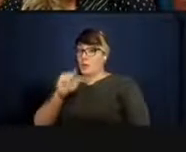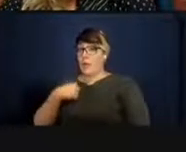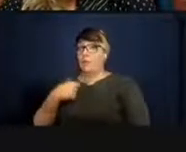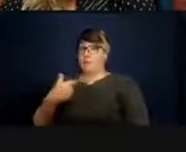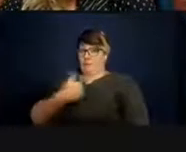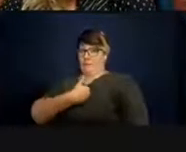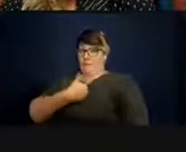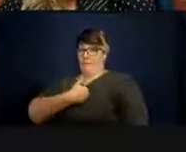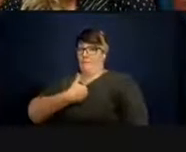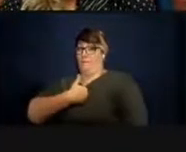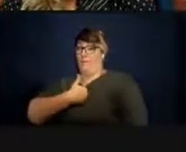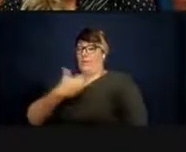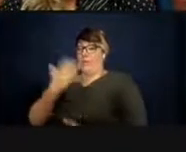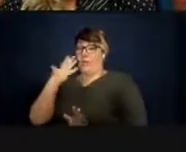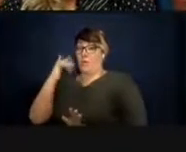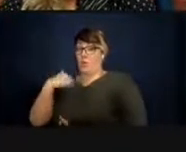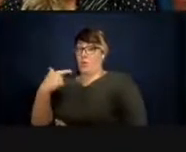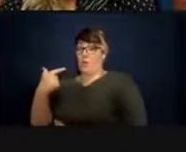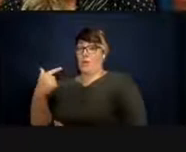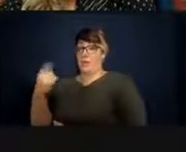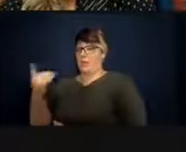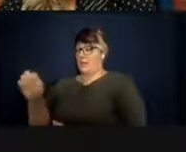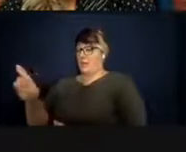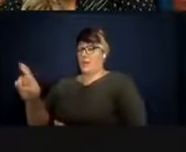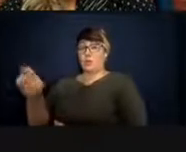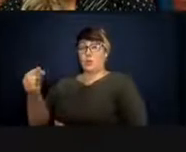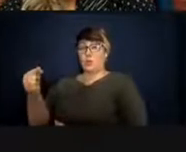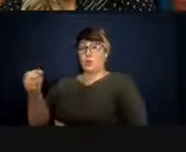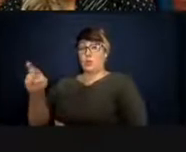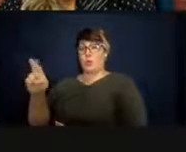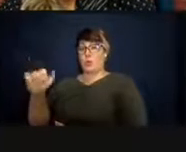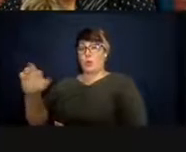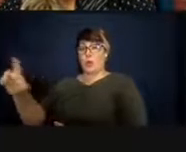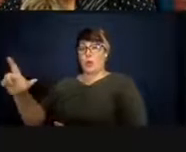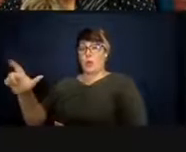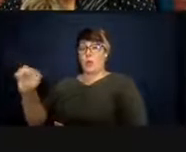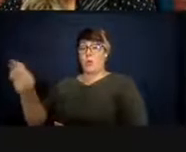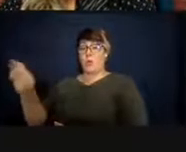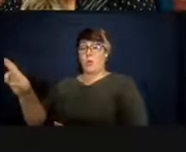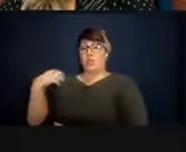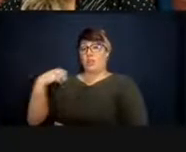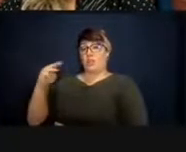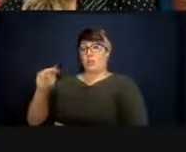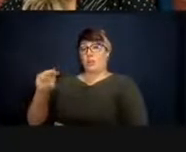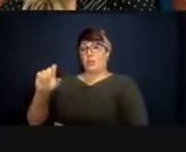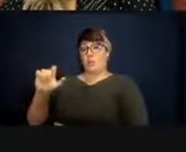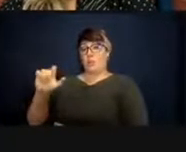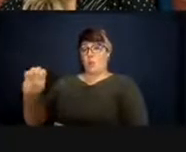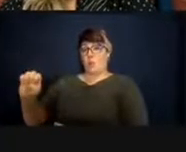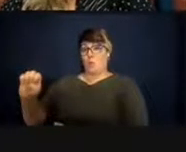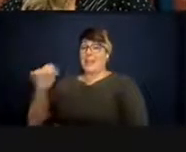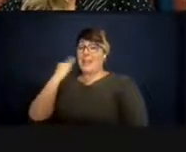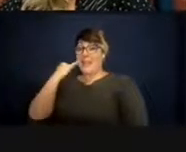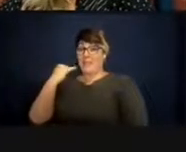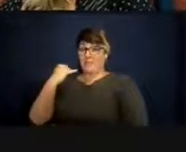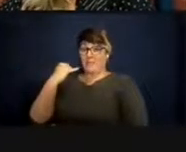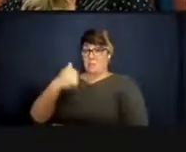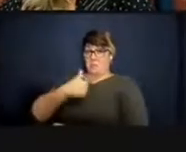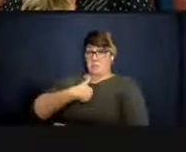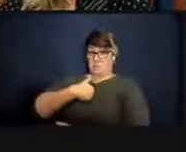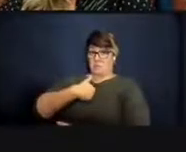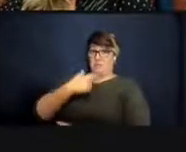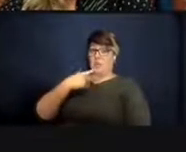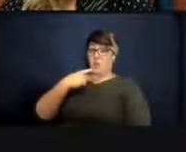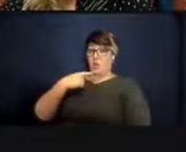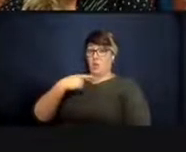Mimi nitazungumza kibinafsi. Sijui Chief Moore kama angependa kuongezea, lakini kibinafsi